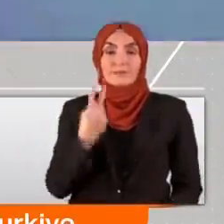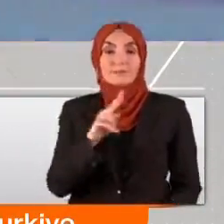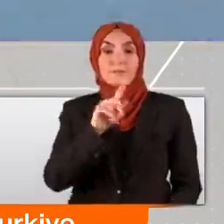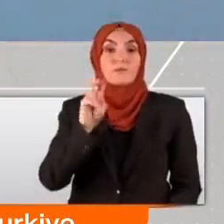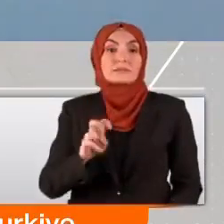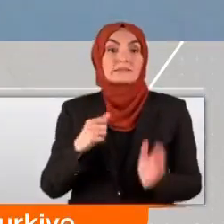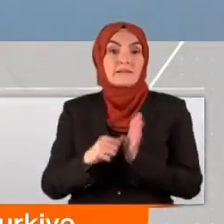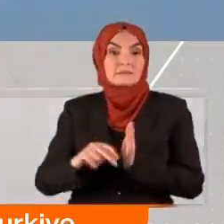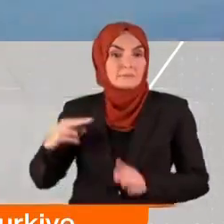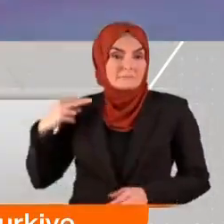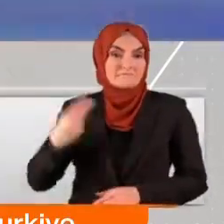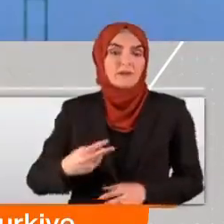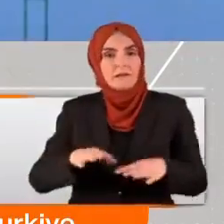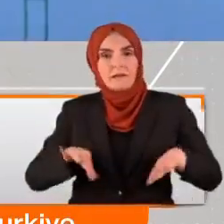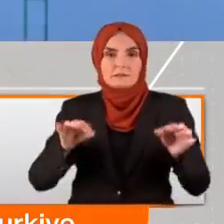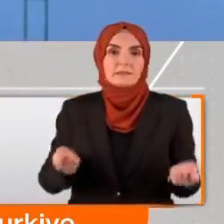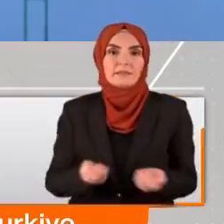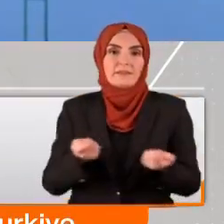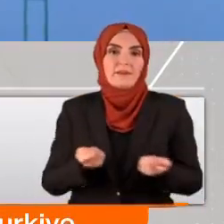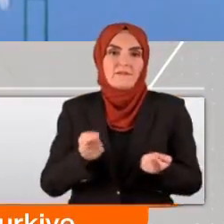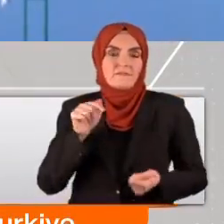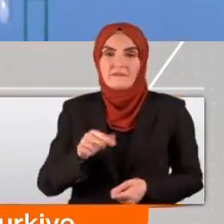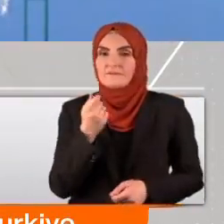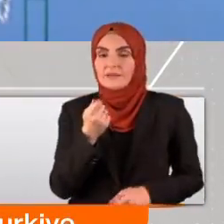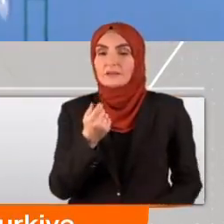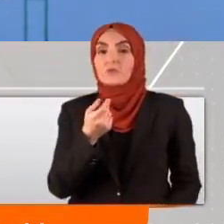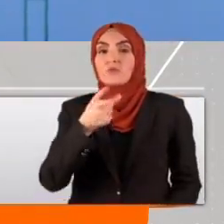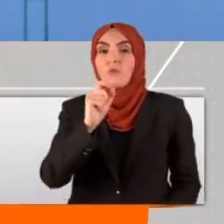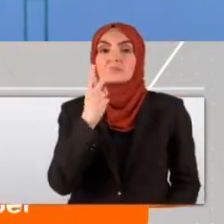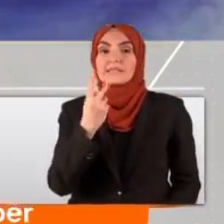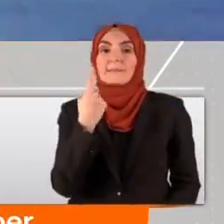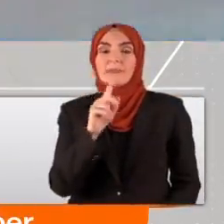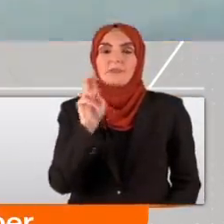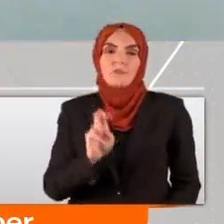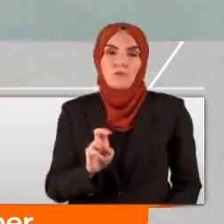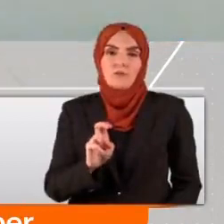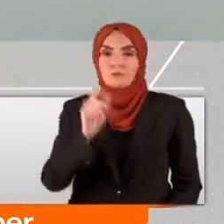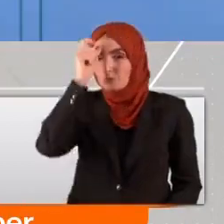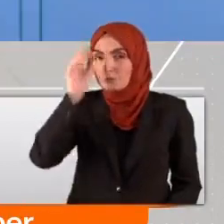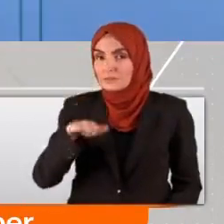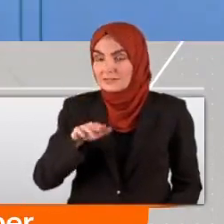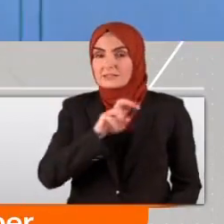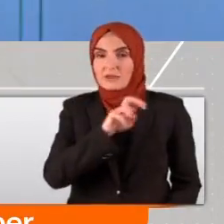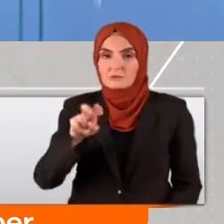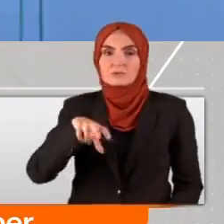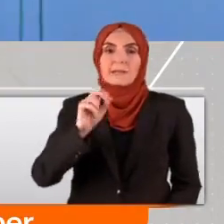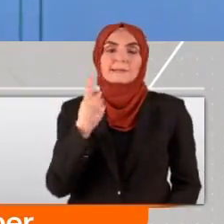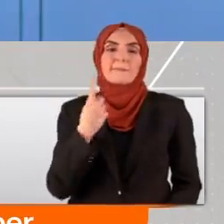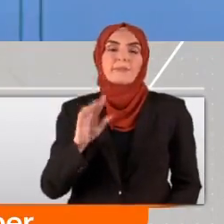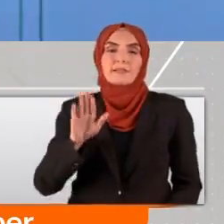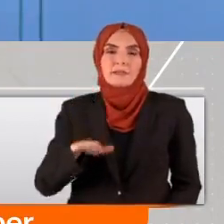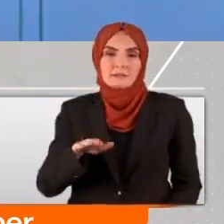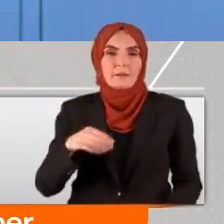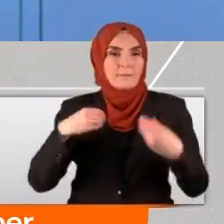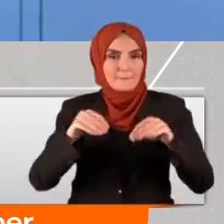2018'den bu yana hazırlıkları süren Jetson'un fiyatı 92 bin dolar. Yani yaklaşık 880 bin Türk lirası. Satışa başlayan